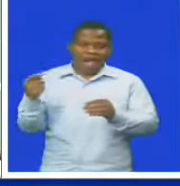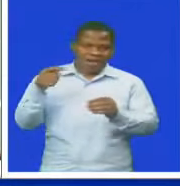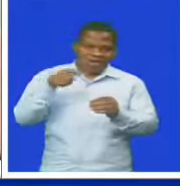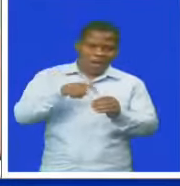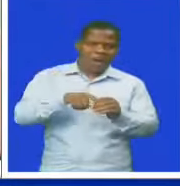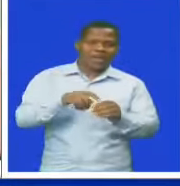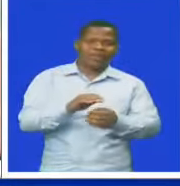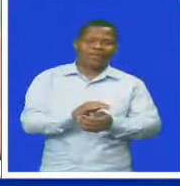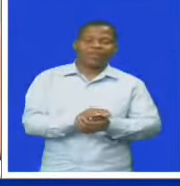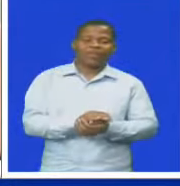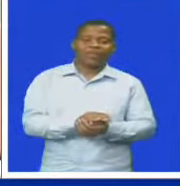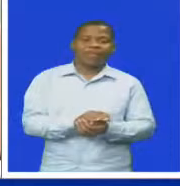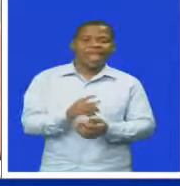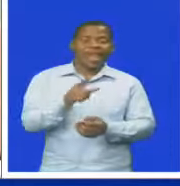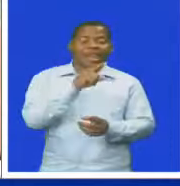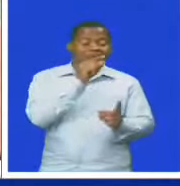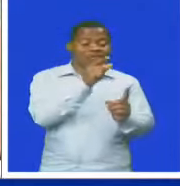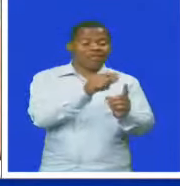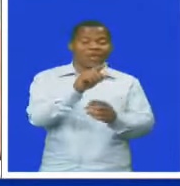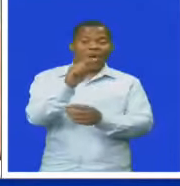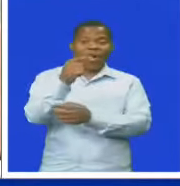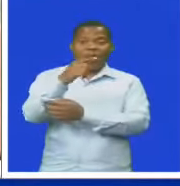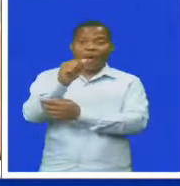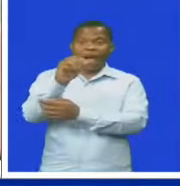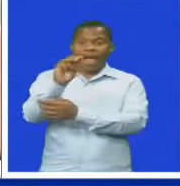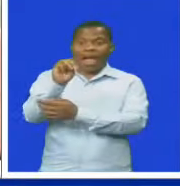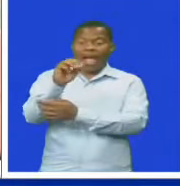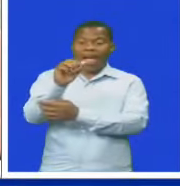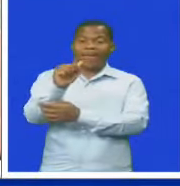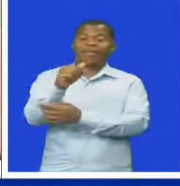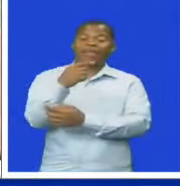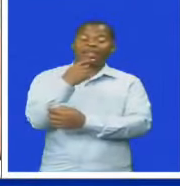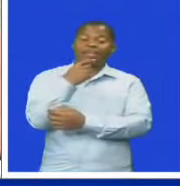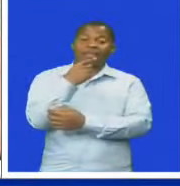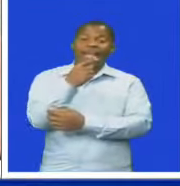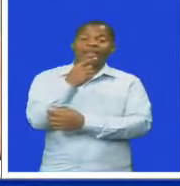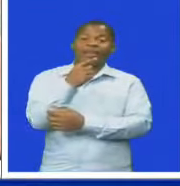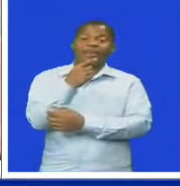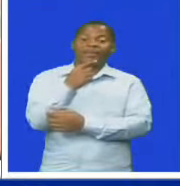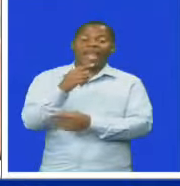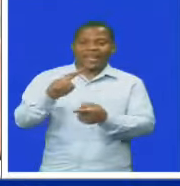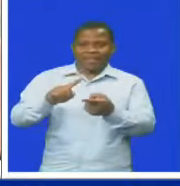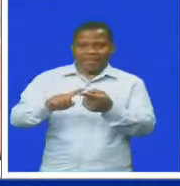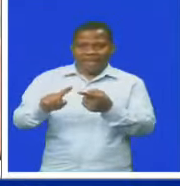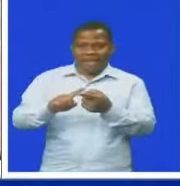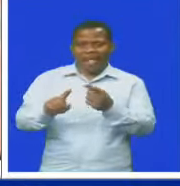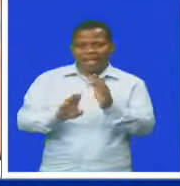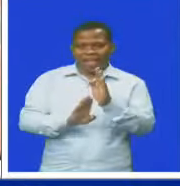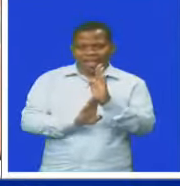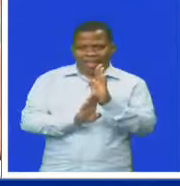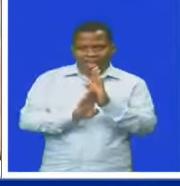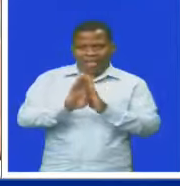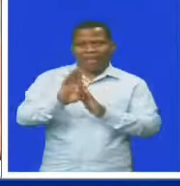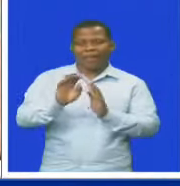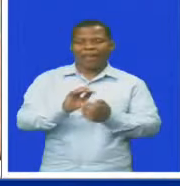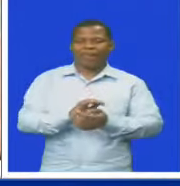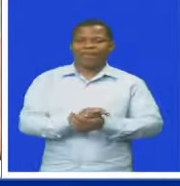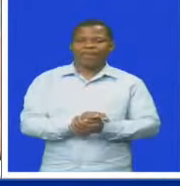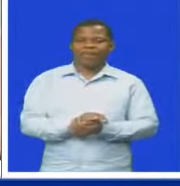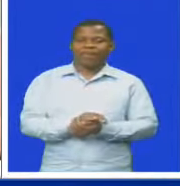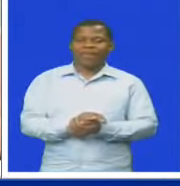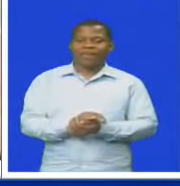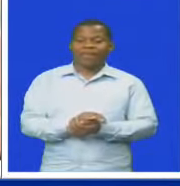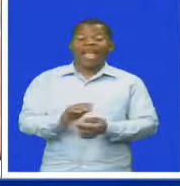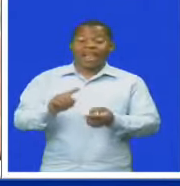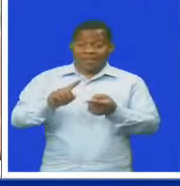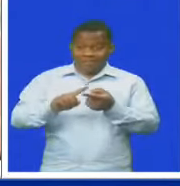lelisetulu. So standard in terms of last year nanyalo sinyukile this time around kakhulu. Even last year noma sicala standard